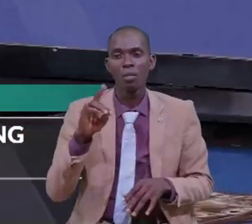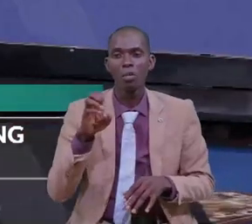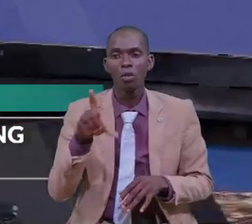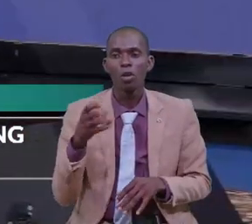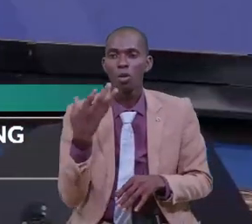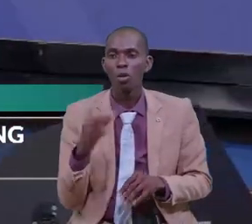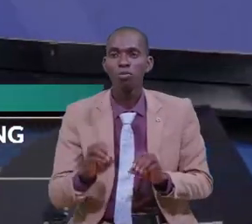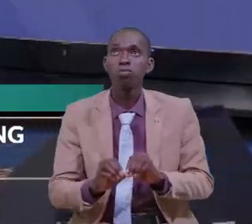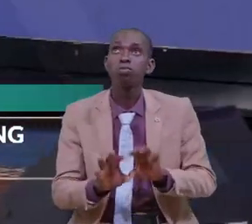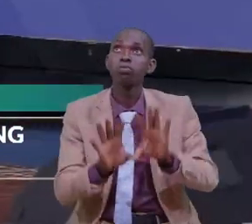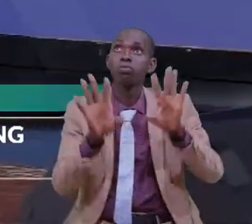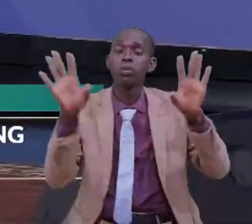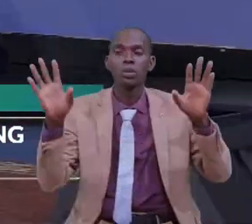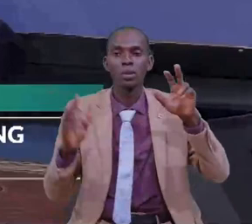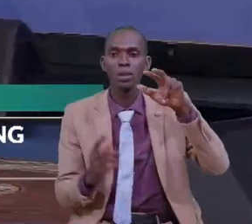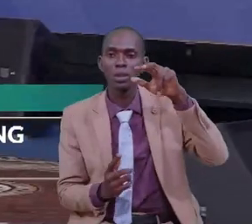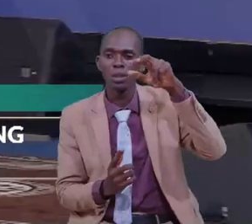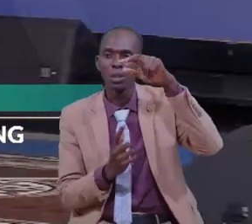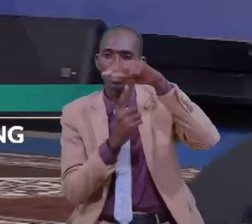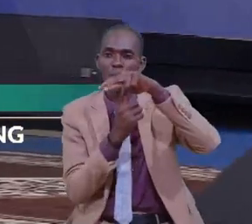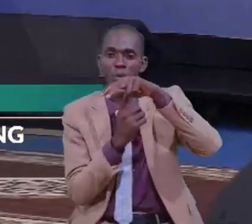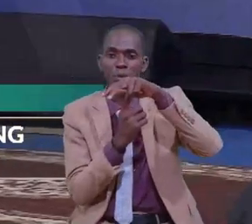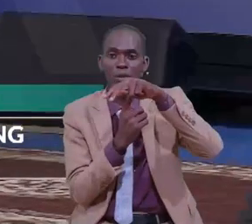du championnat rayonnant.